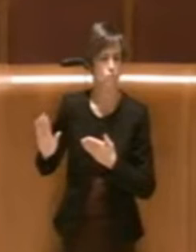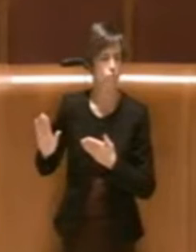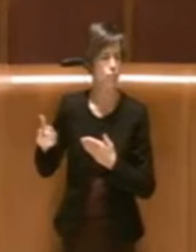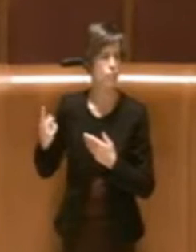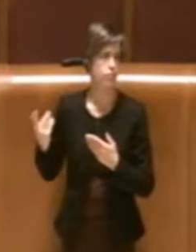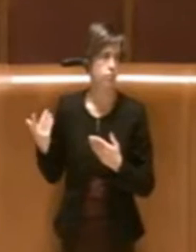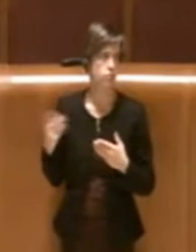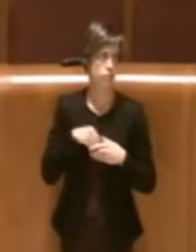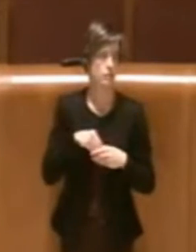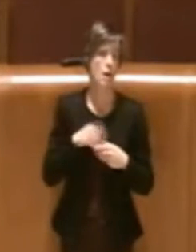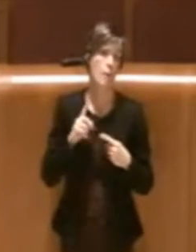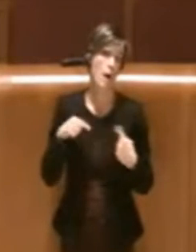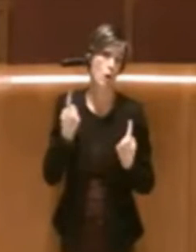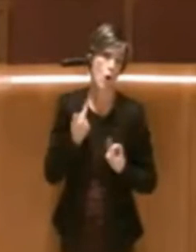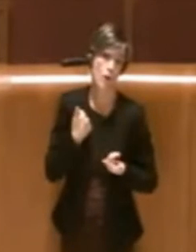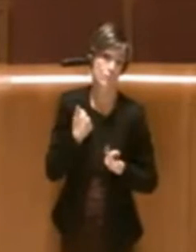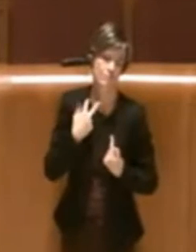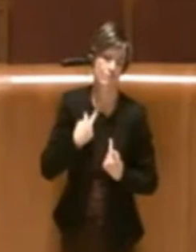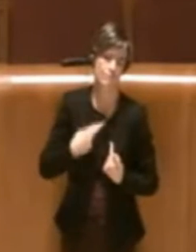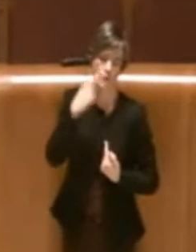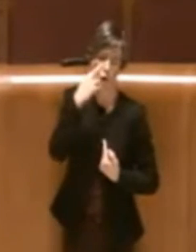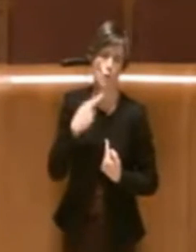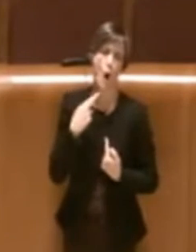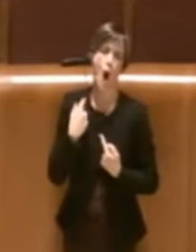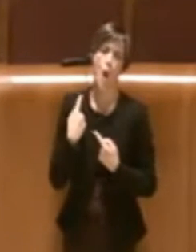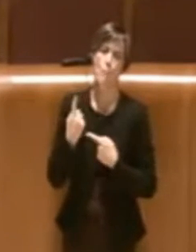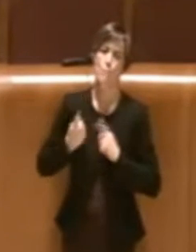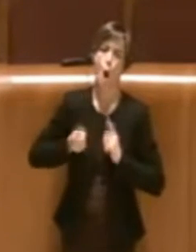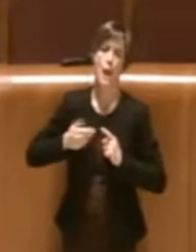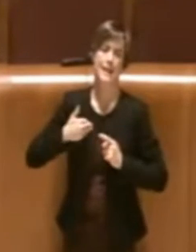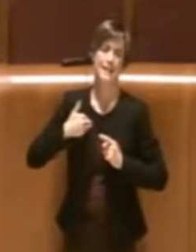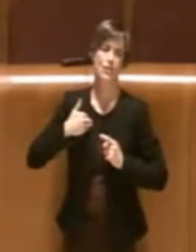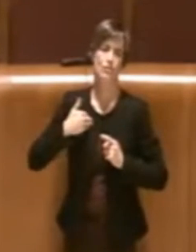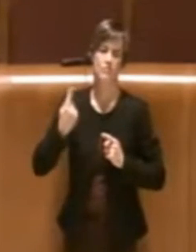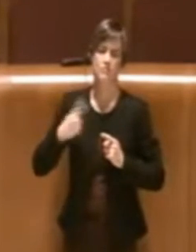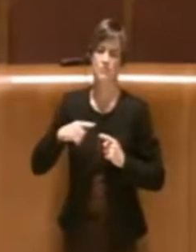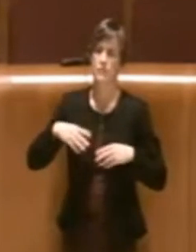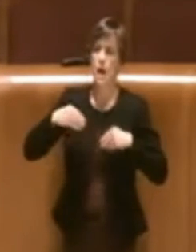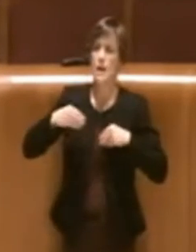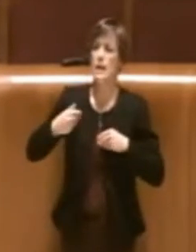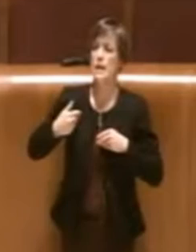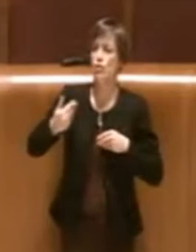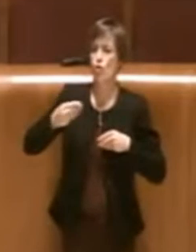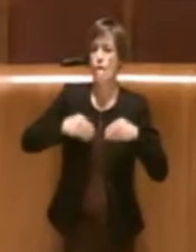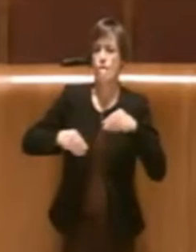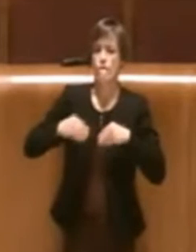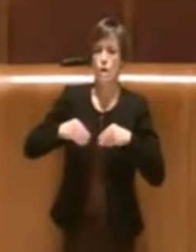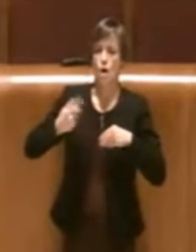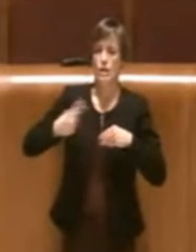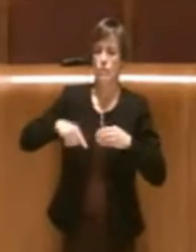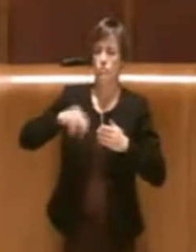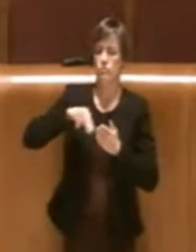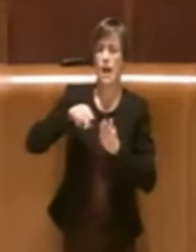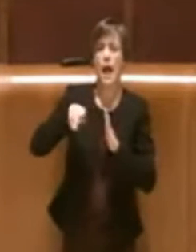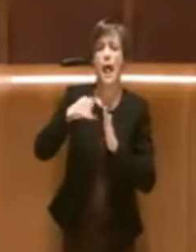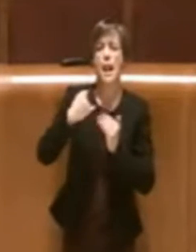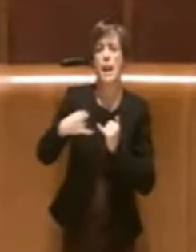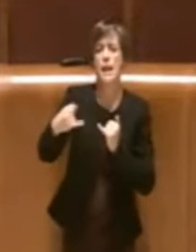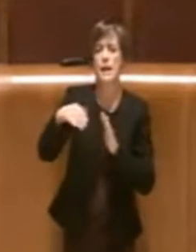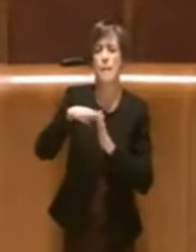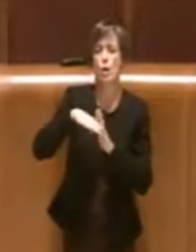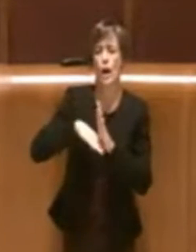dei politici, abbiamo votato all'inizio di questo mandato le nostre linee programmatiche, stiamo cercando quindi